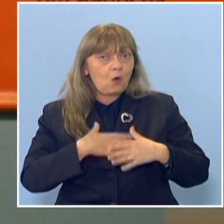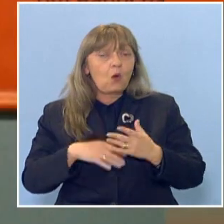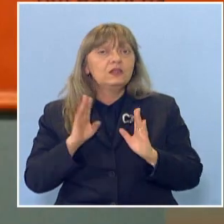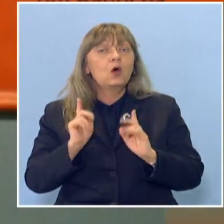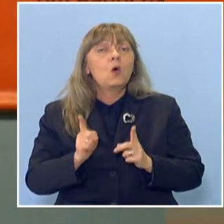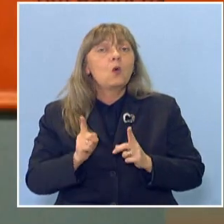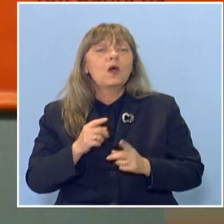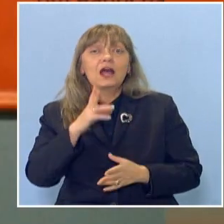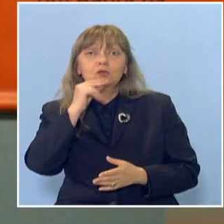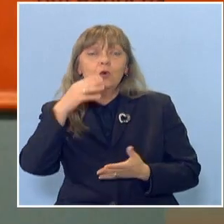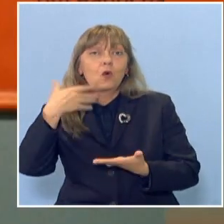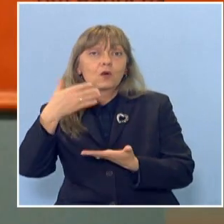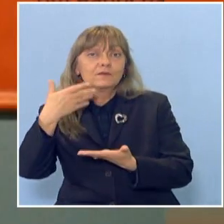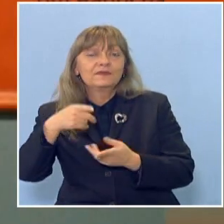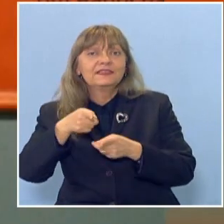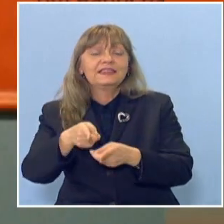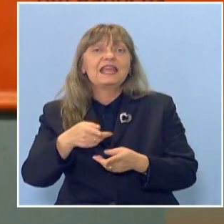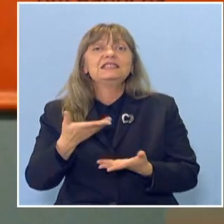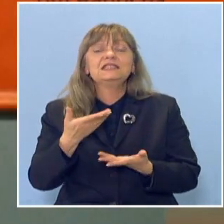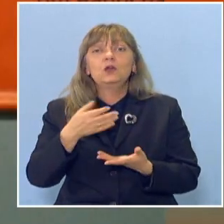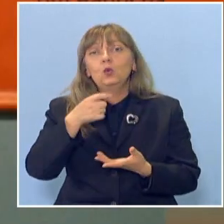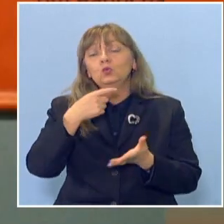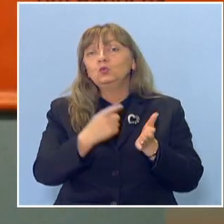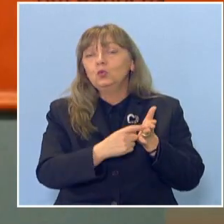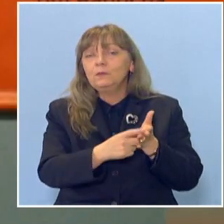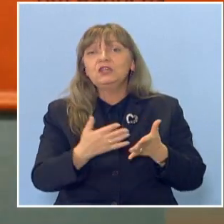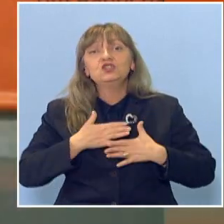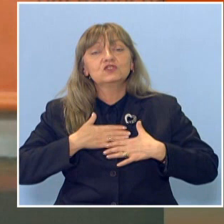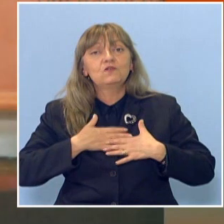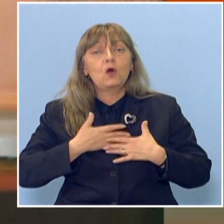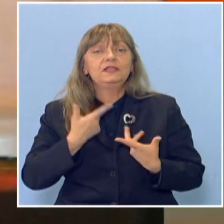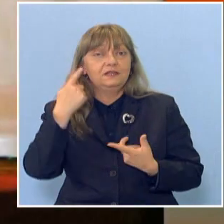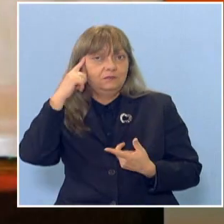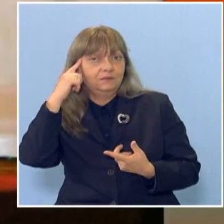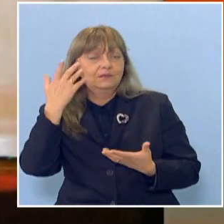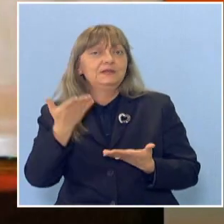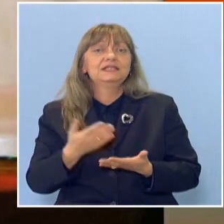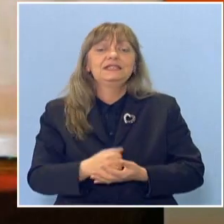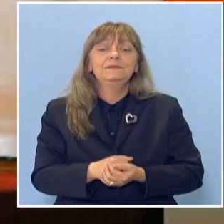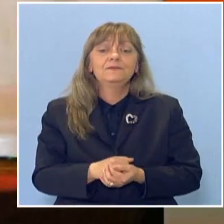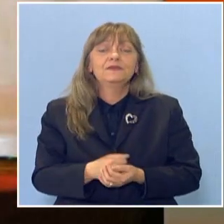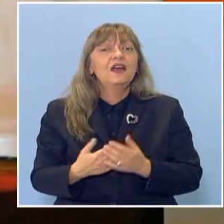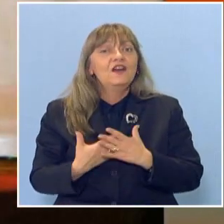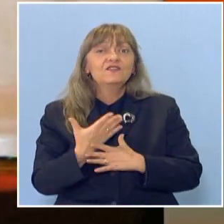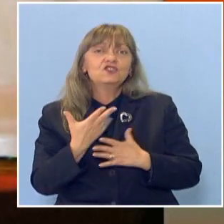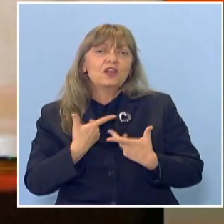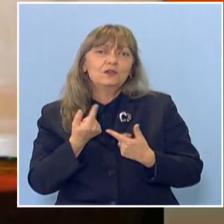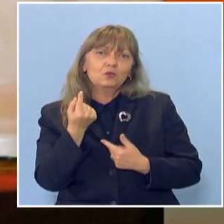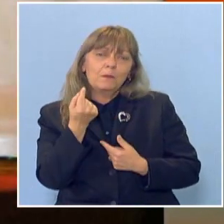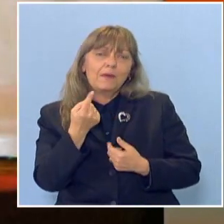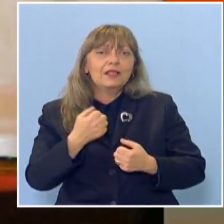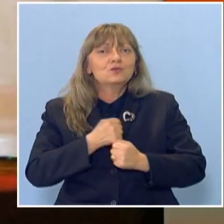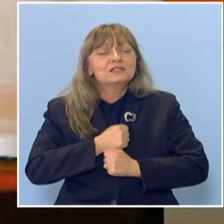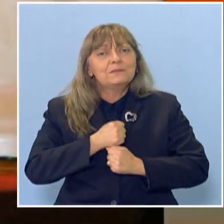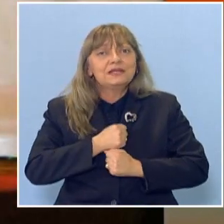изразявахте тези послания и своите аргументи? В началото се притеснявах малко,